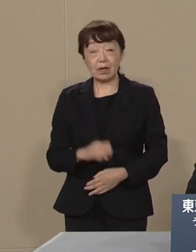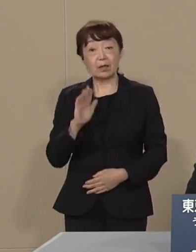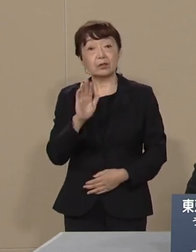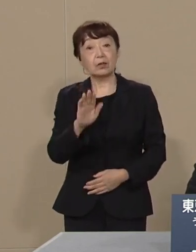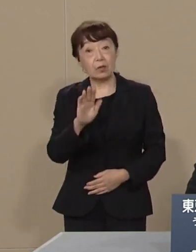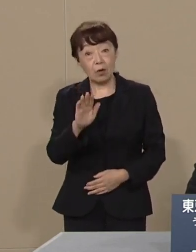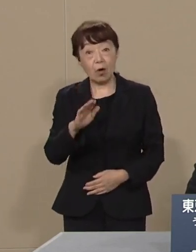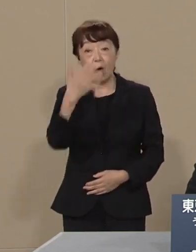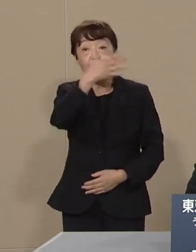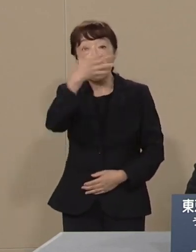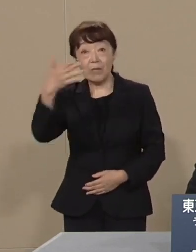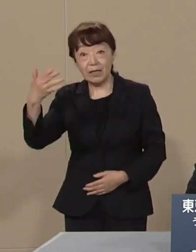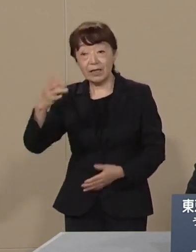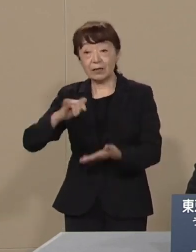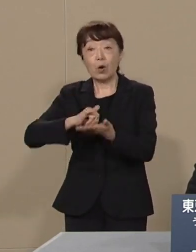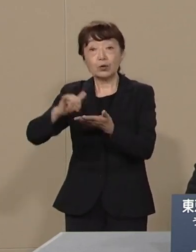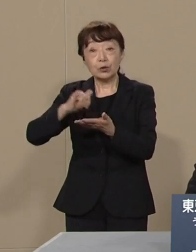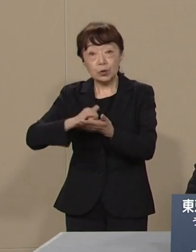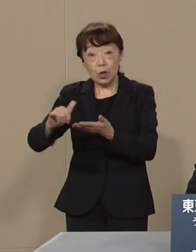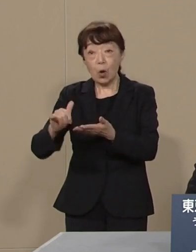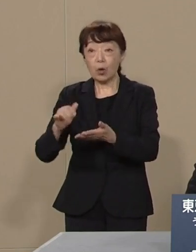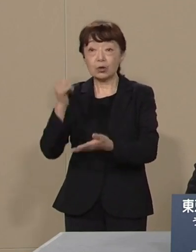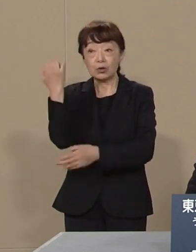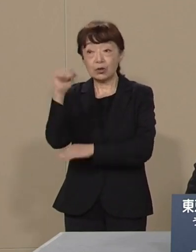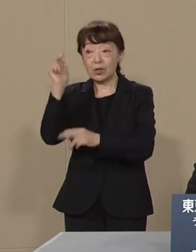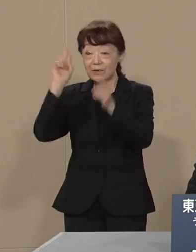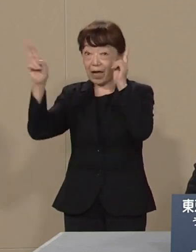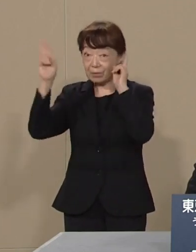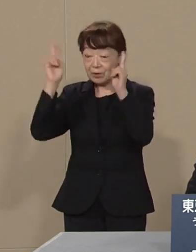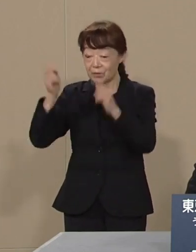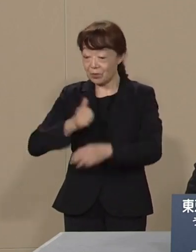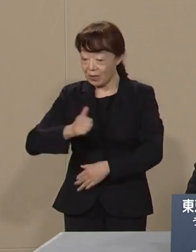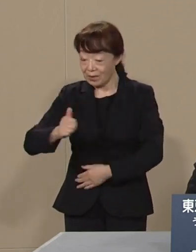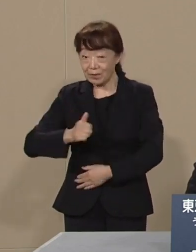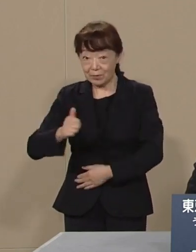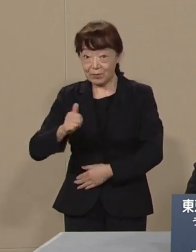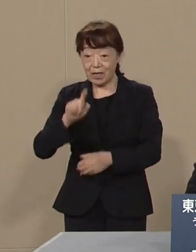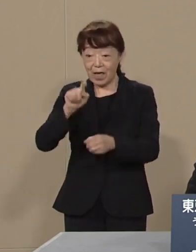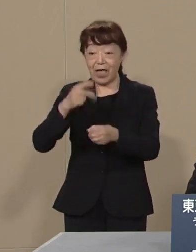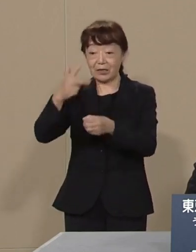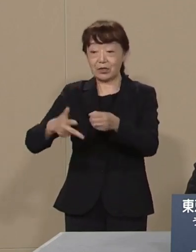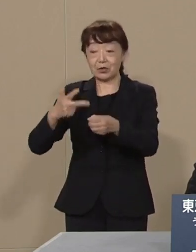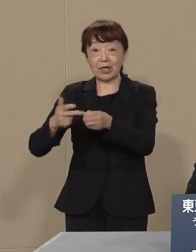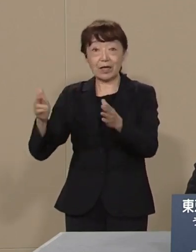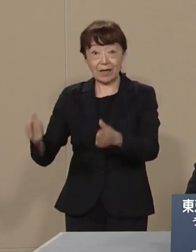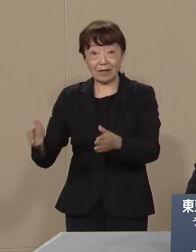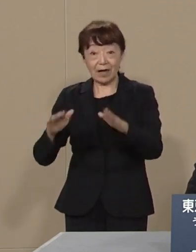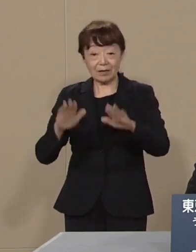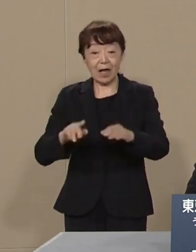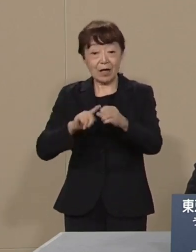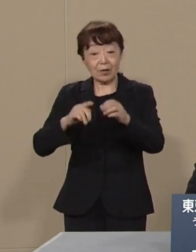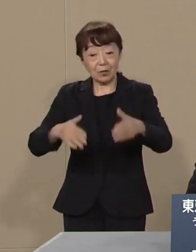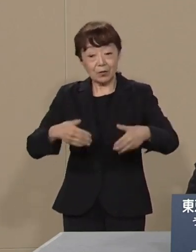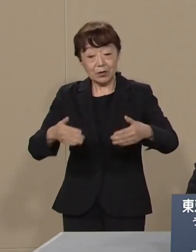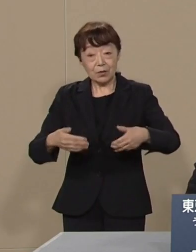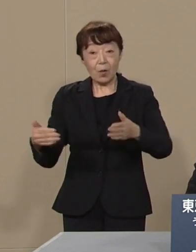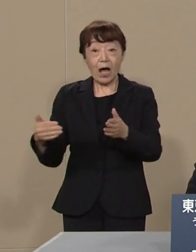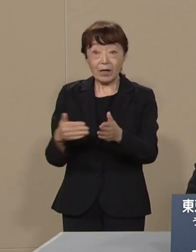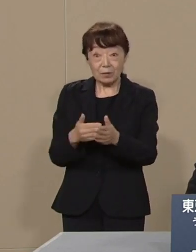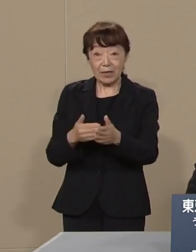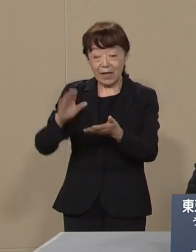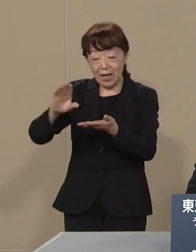アメリカのニューヨークタイムズという新聞社で働き17年間今年の春までジャーナリストとして